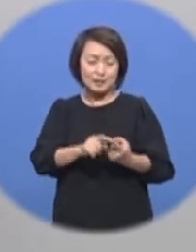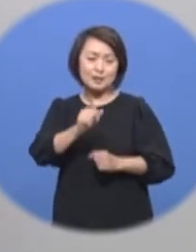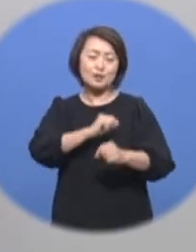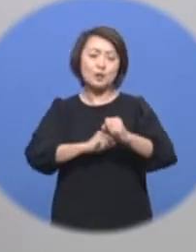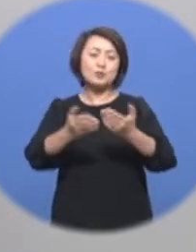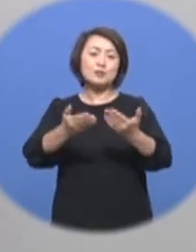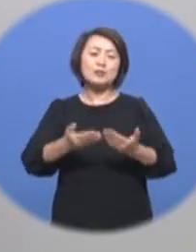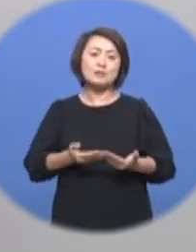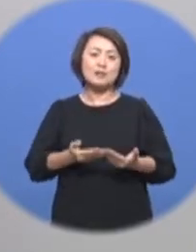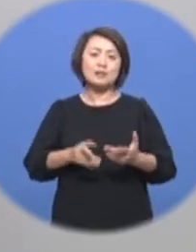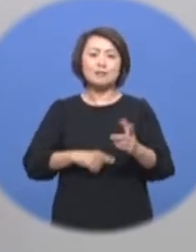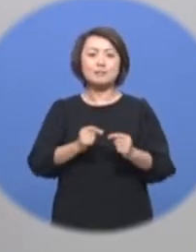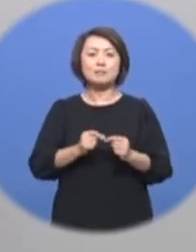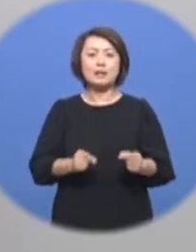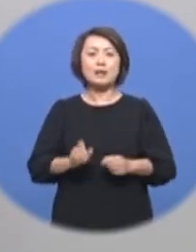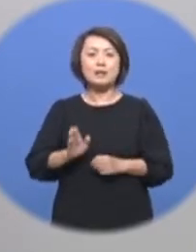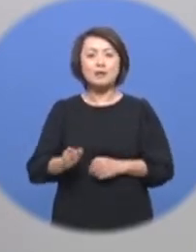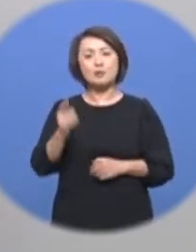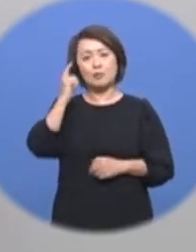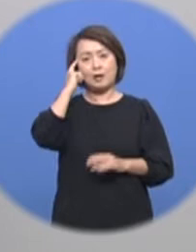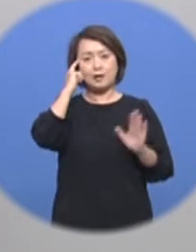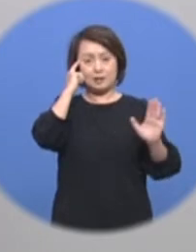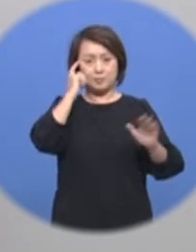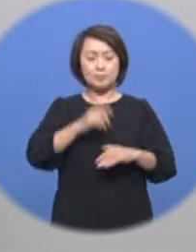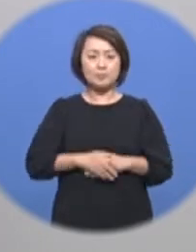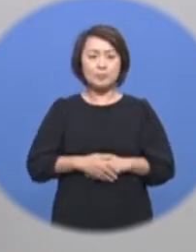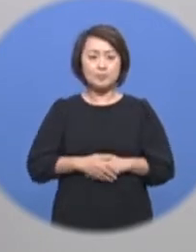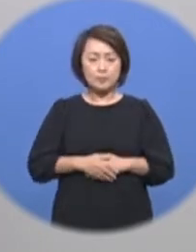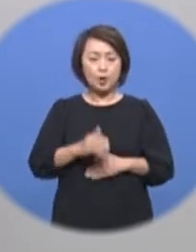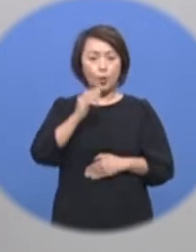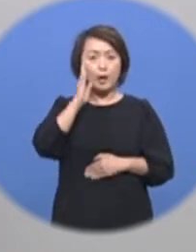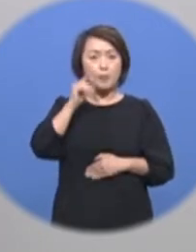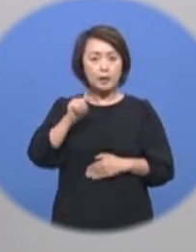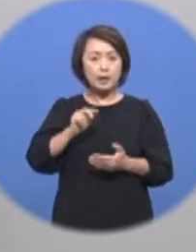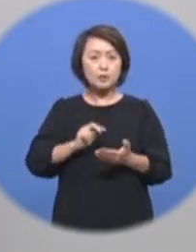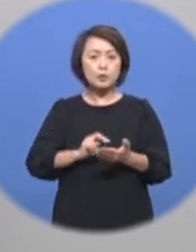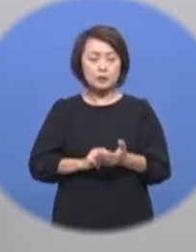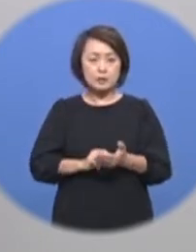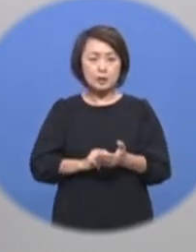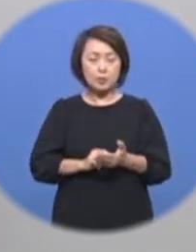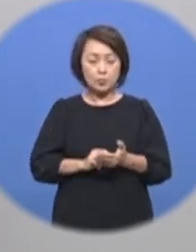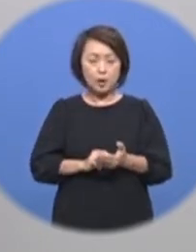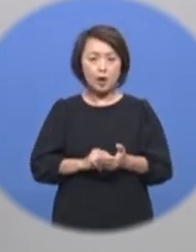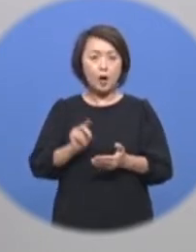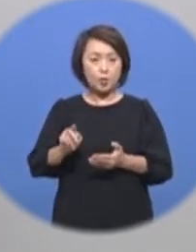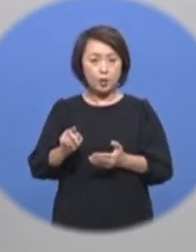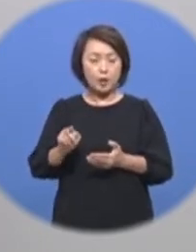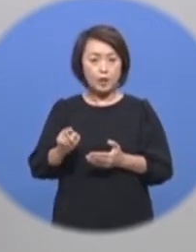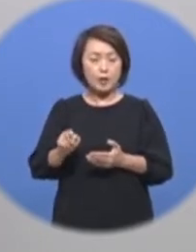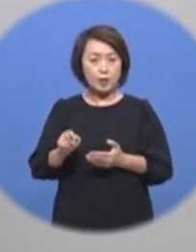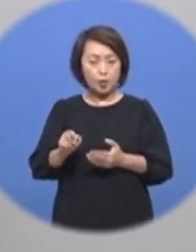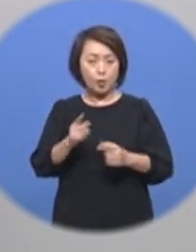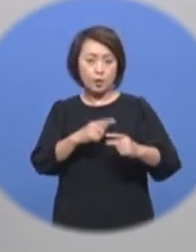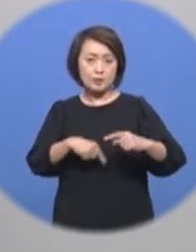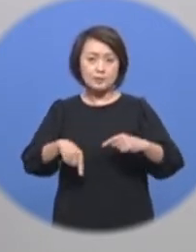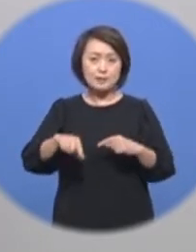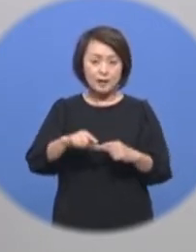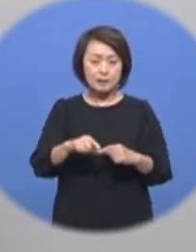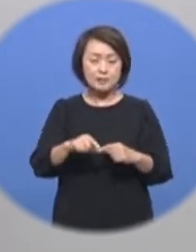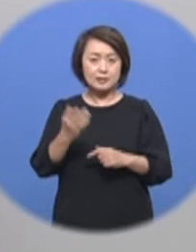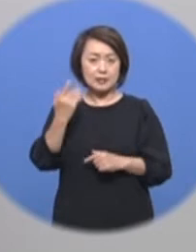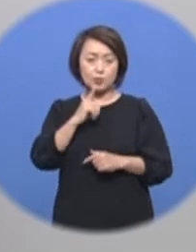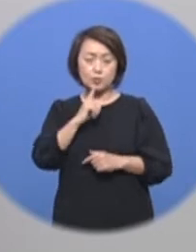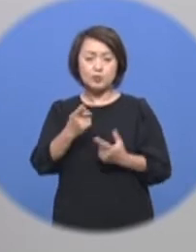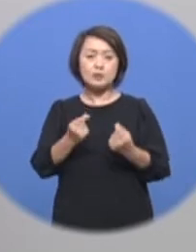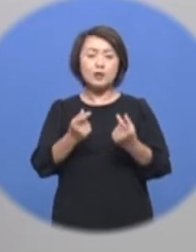り組んでいただいた結果だと考えております。県としましてはいい意味でこの結果にとらわれることなく、先ほど